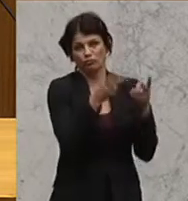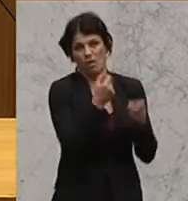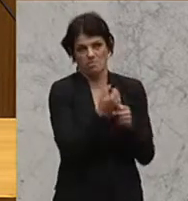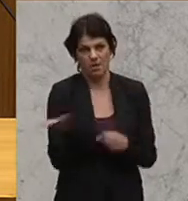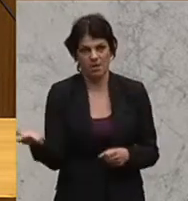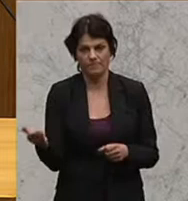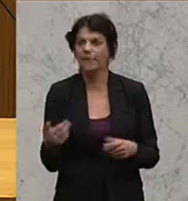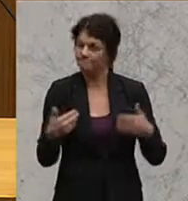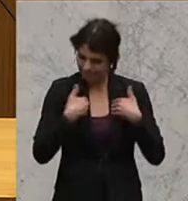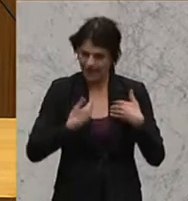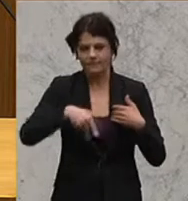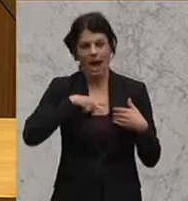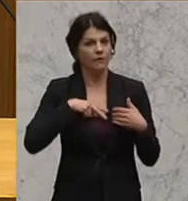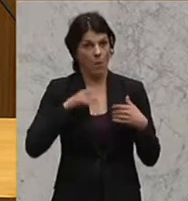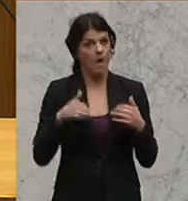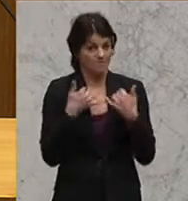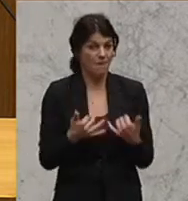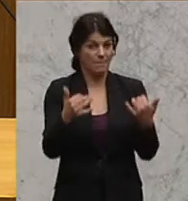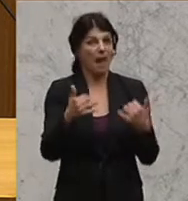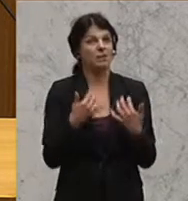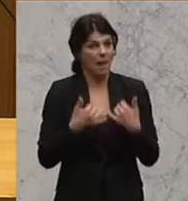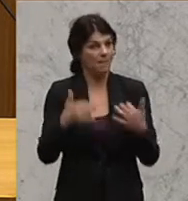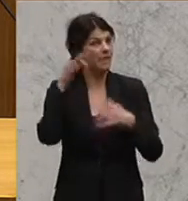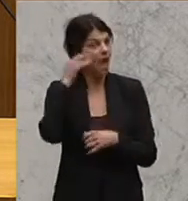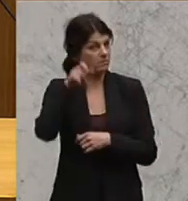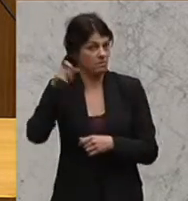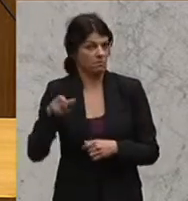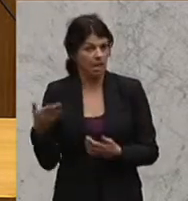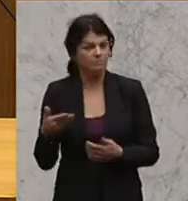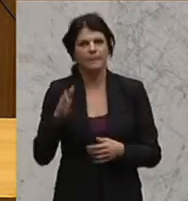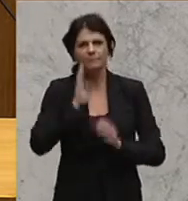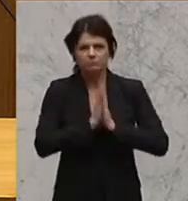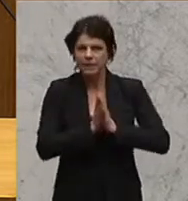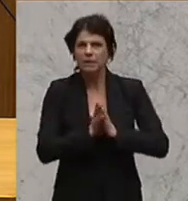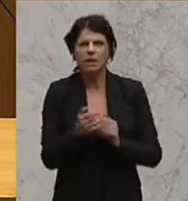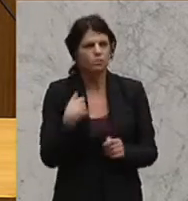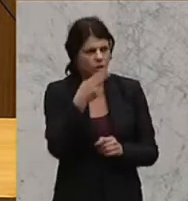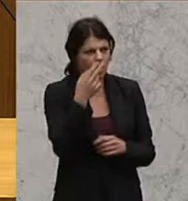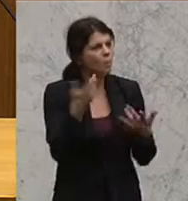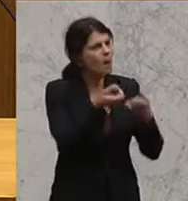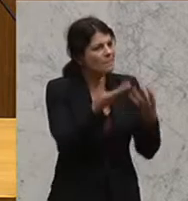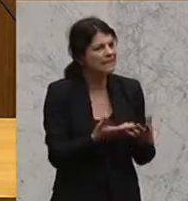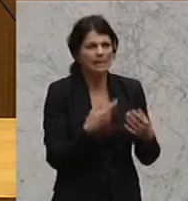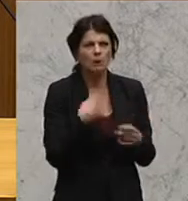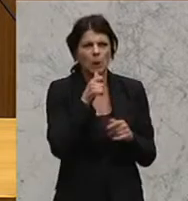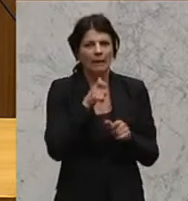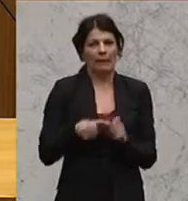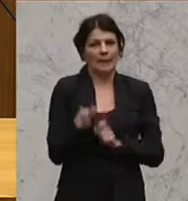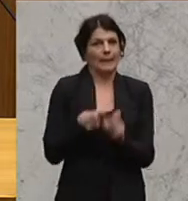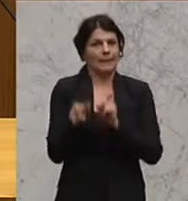in unserer Hand als Parlamentarier und Parlamentarierinnen. Hören wir bitte dort, wo es passiert, auf zu mauern.